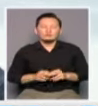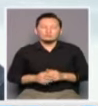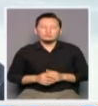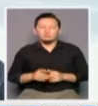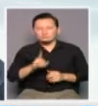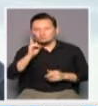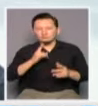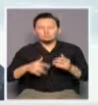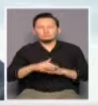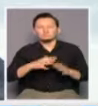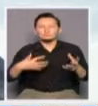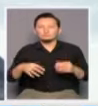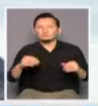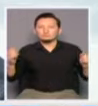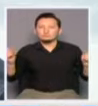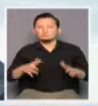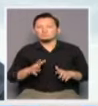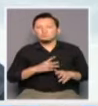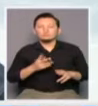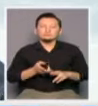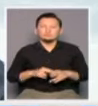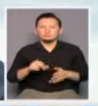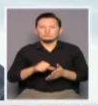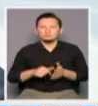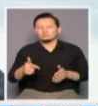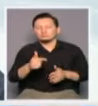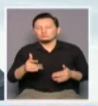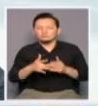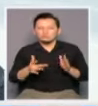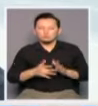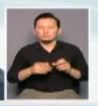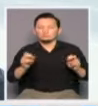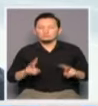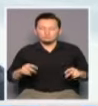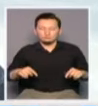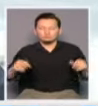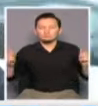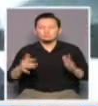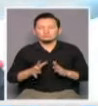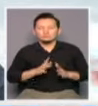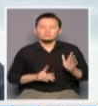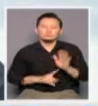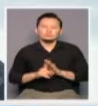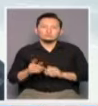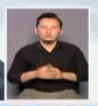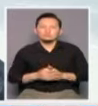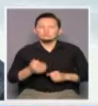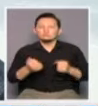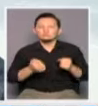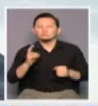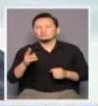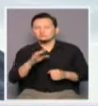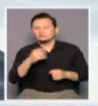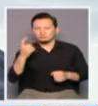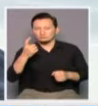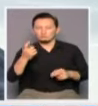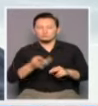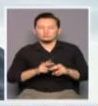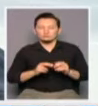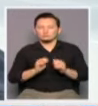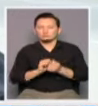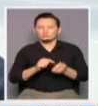жастарды жинап, осы акцияны осы Атырау қаласында өткізіп отырмыз. Біз көлік иелеріне дәл осындай